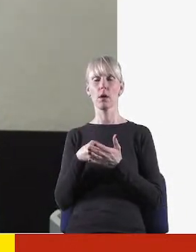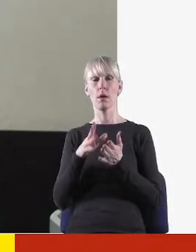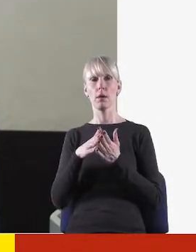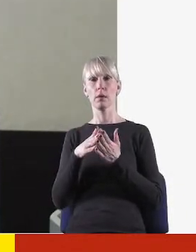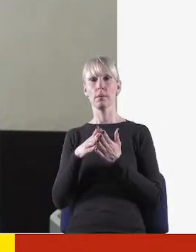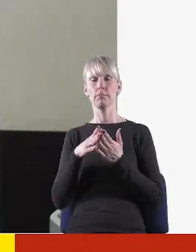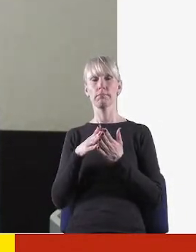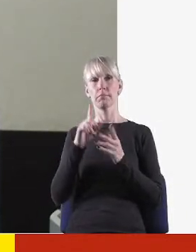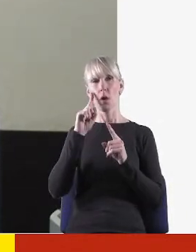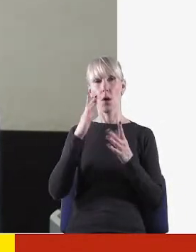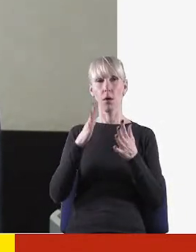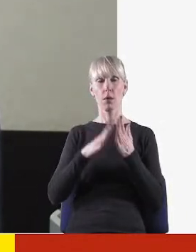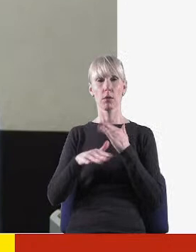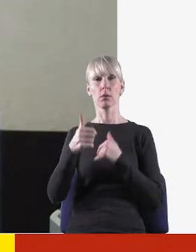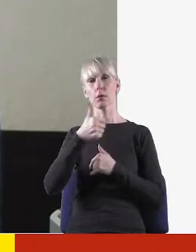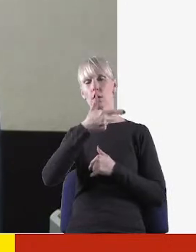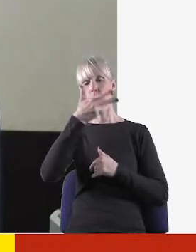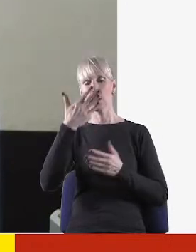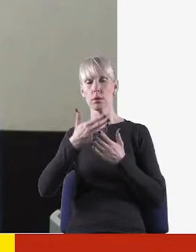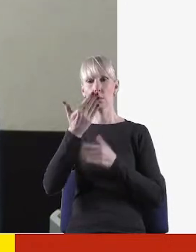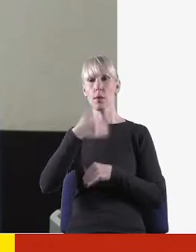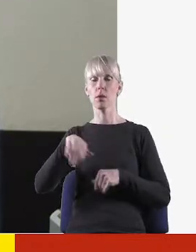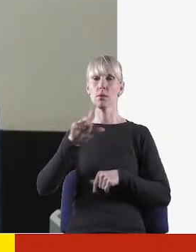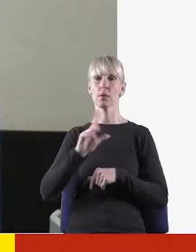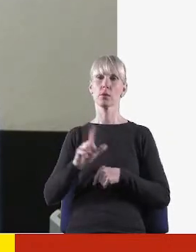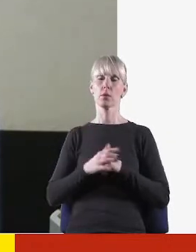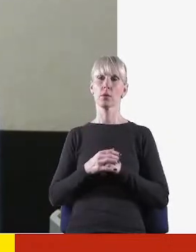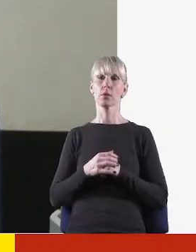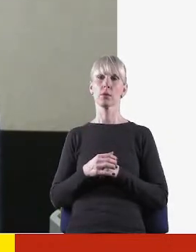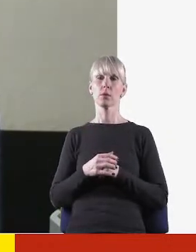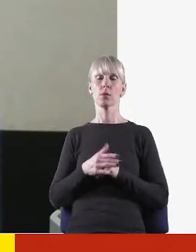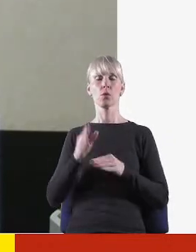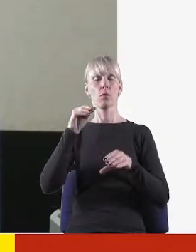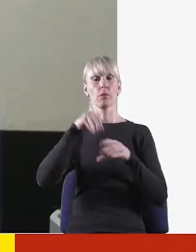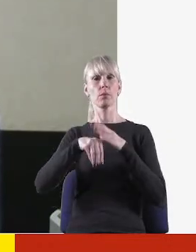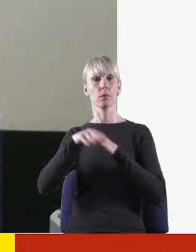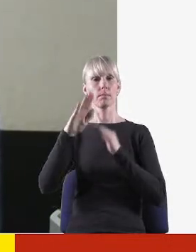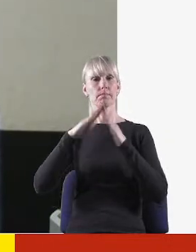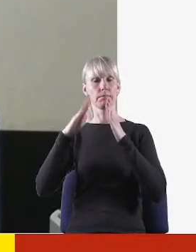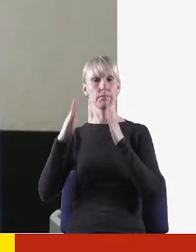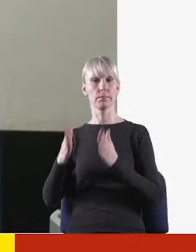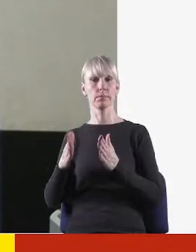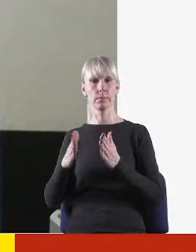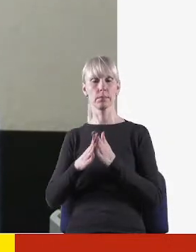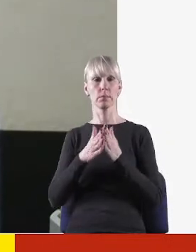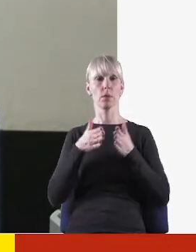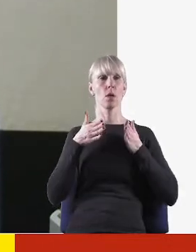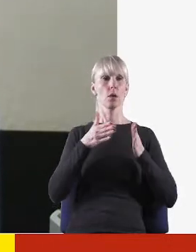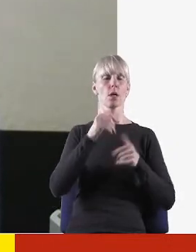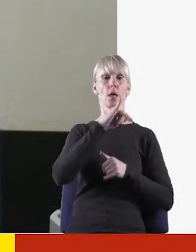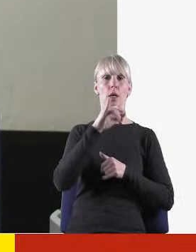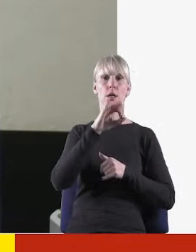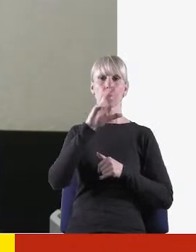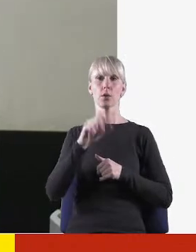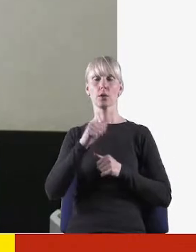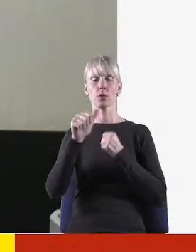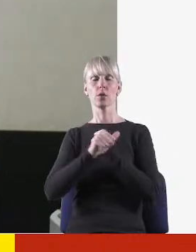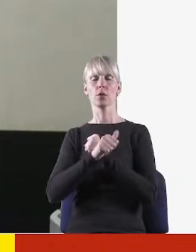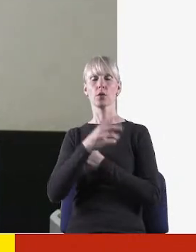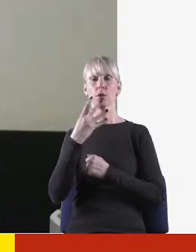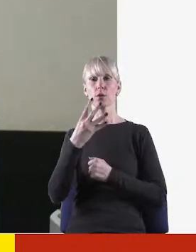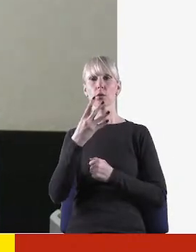no kilkunastu milionów złotych, no mamy takie nieruchomości jak Mierzyn 64A, czyli to jest